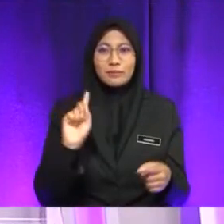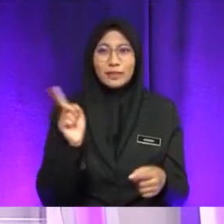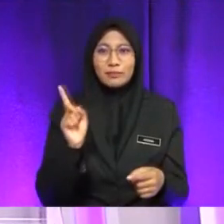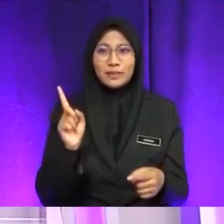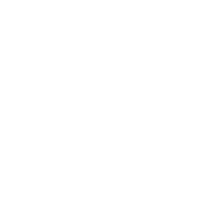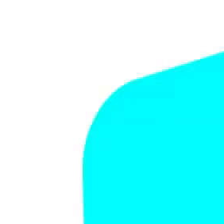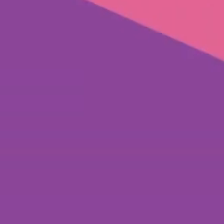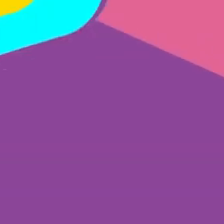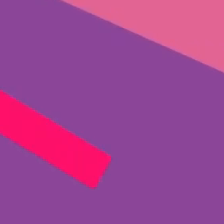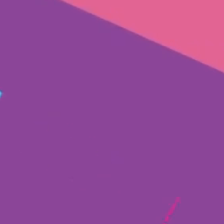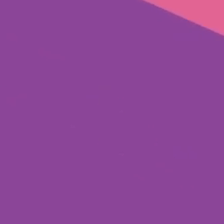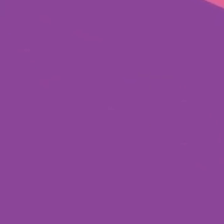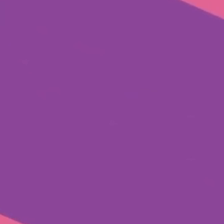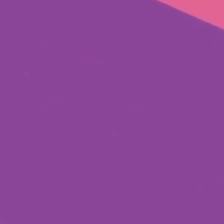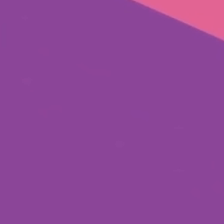camp